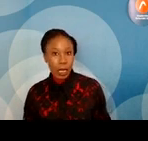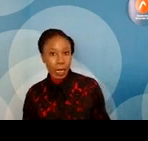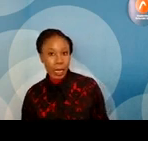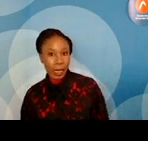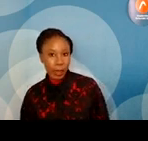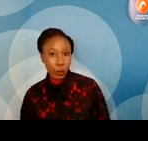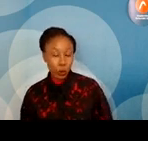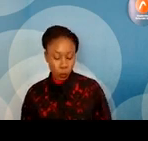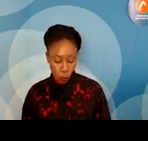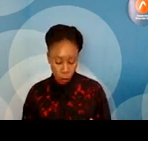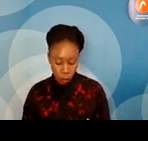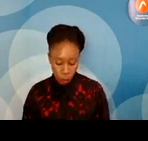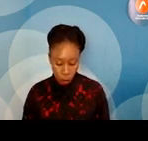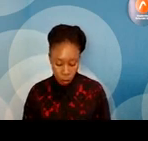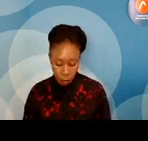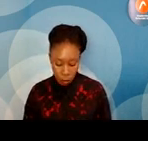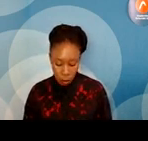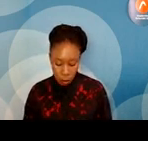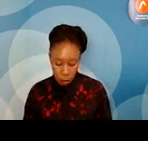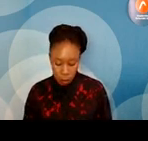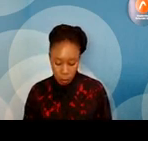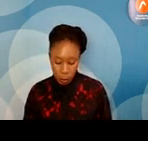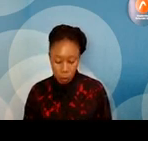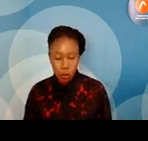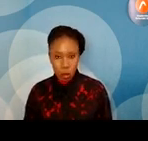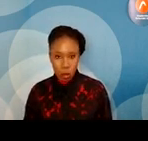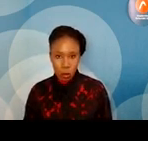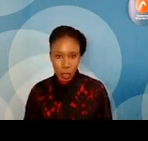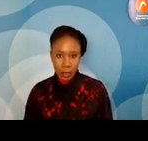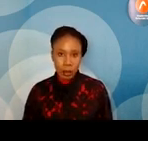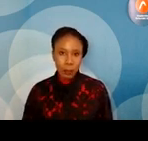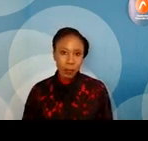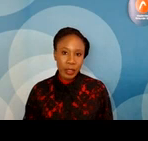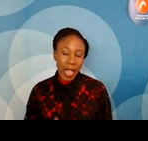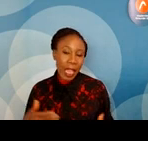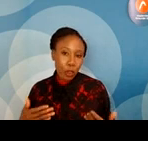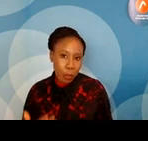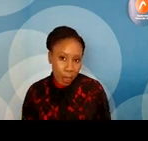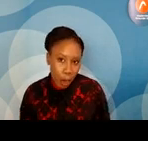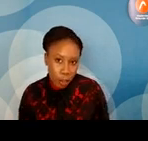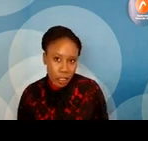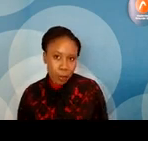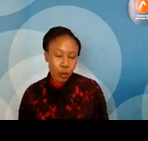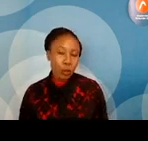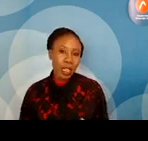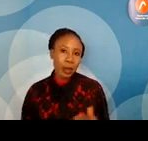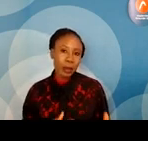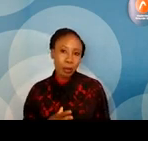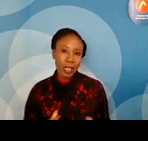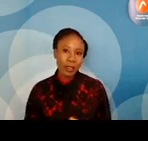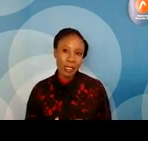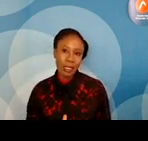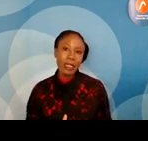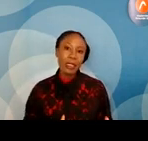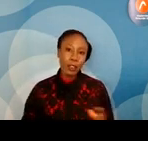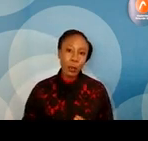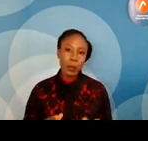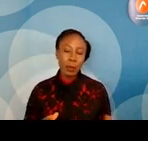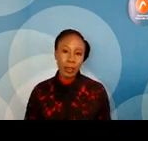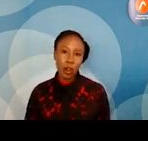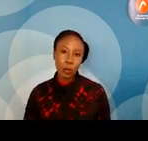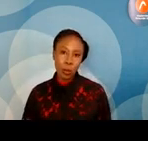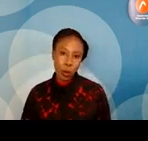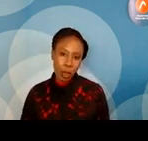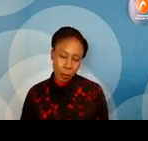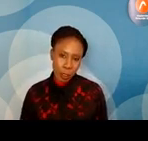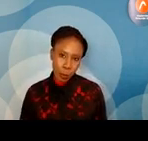gruppering utifrån ålder. Men också att det är ju mer lönsamt ju mer blandade